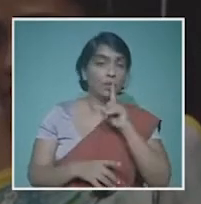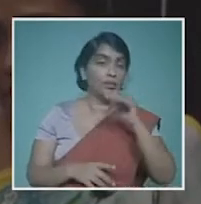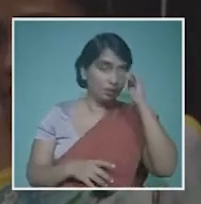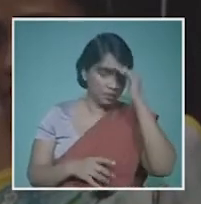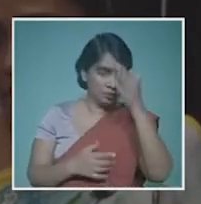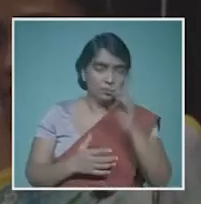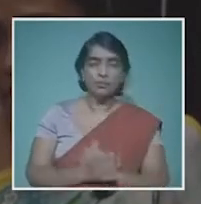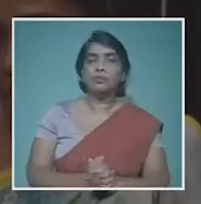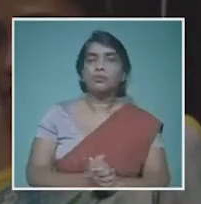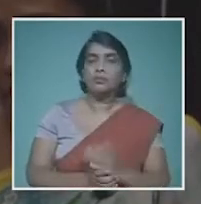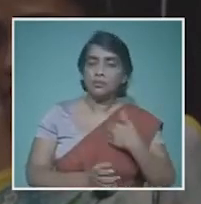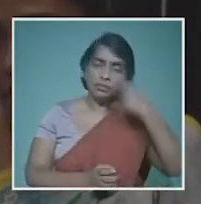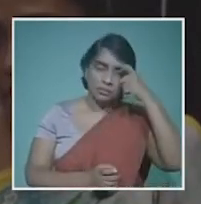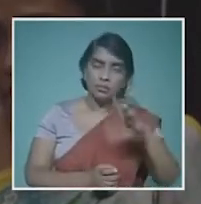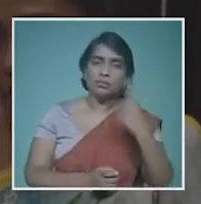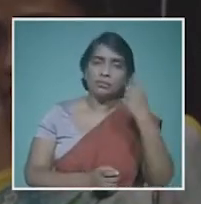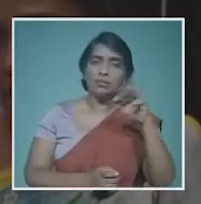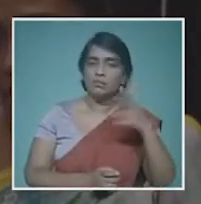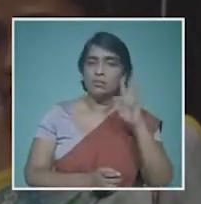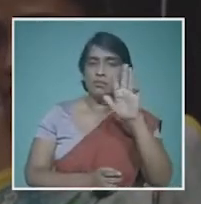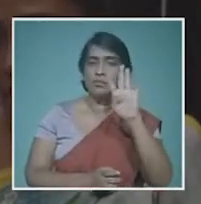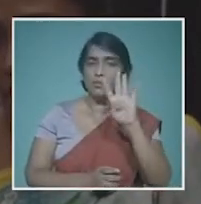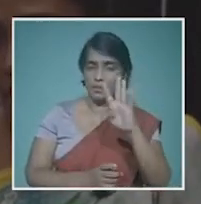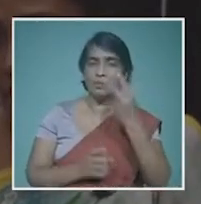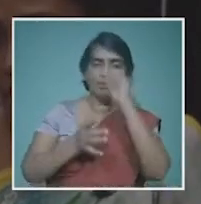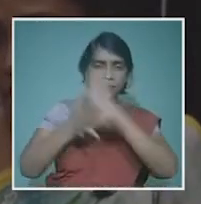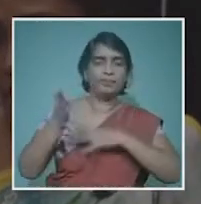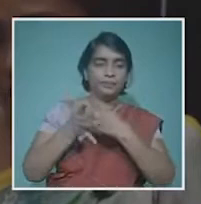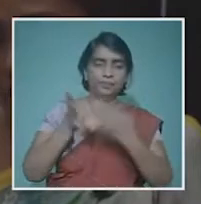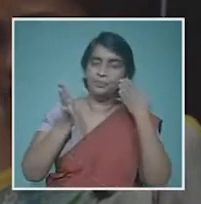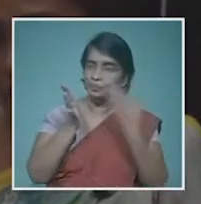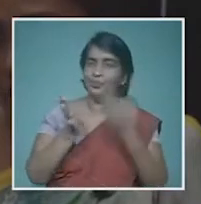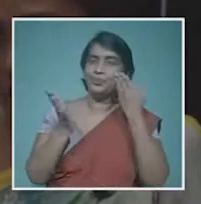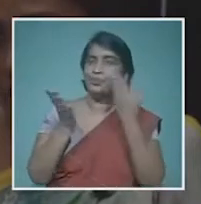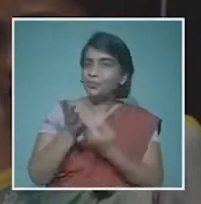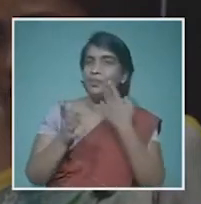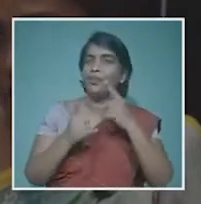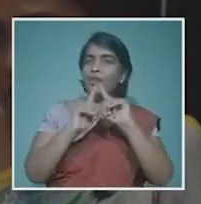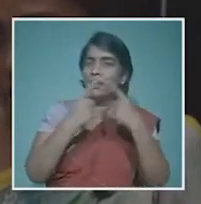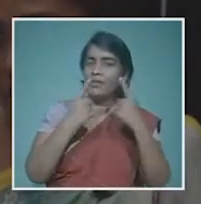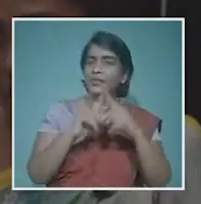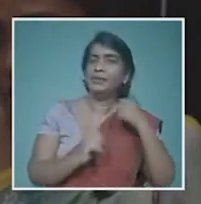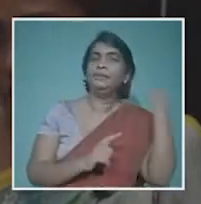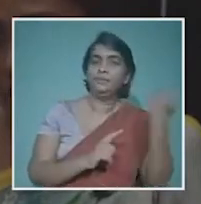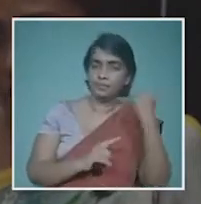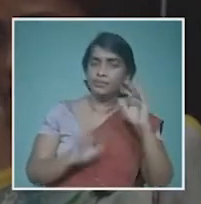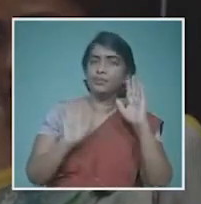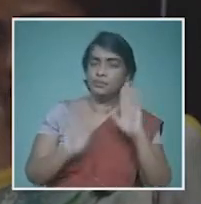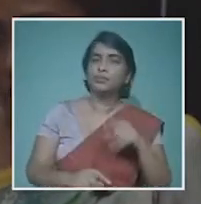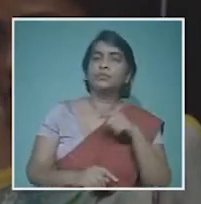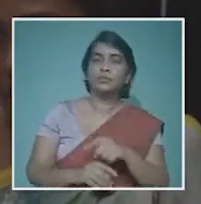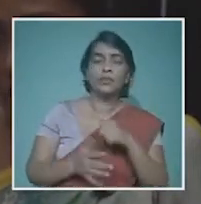කථානායකවරයෙක්. අපි දැකලා තියෙනවා 1994 ඉඳලා අයවැය විවිධ අවස්ථාවල විවිධ කතා. හැබැයි මේකට